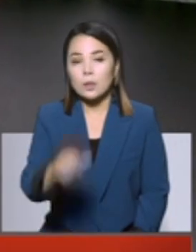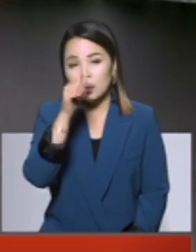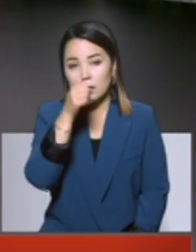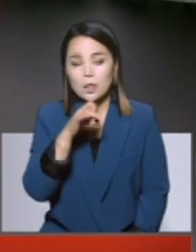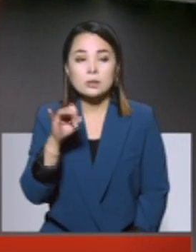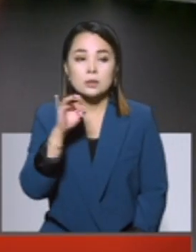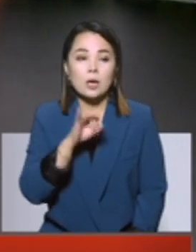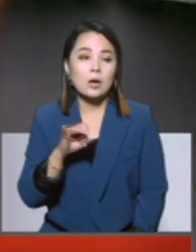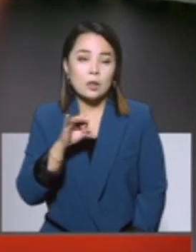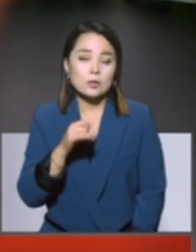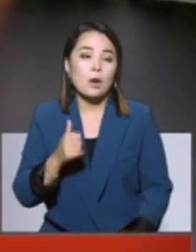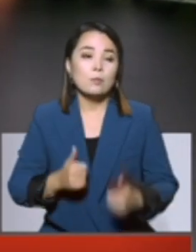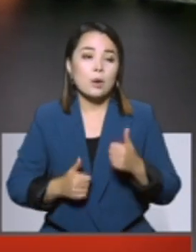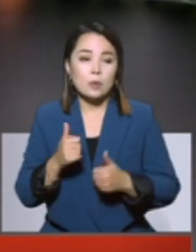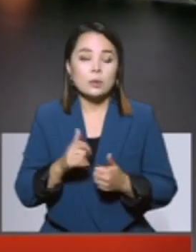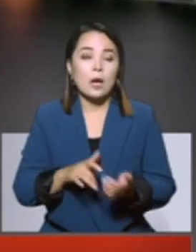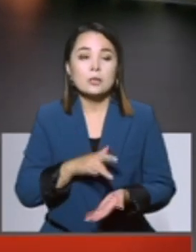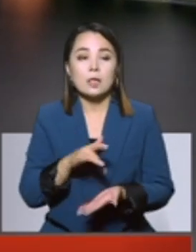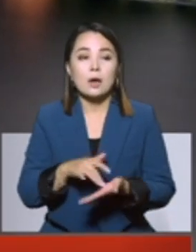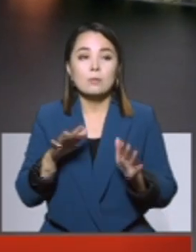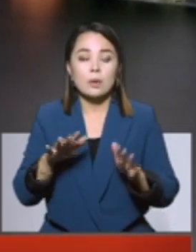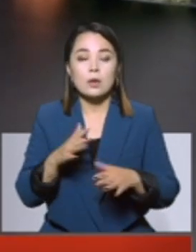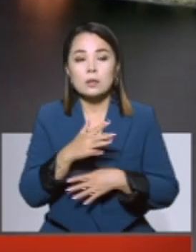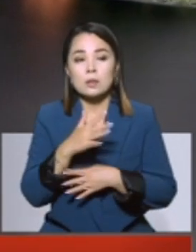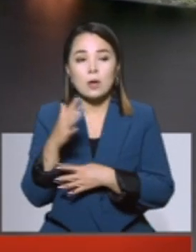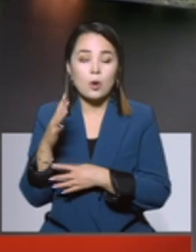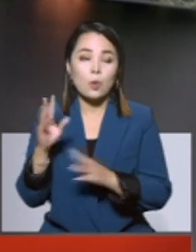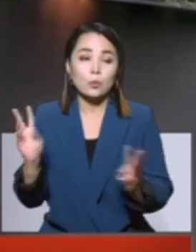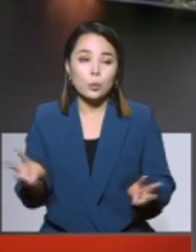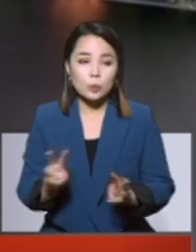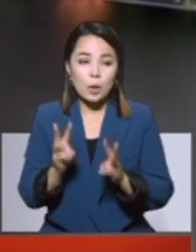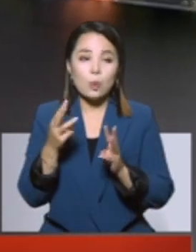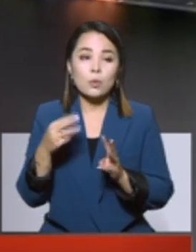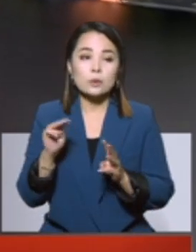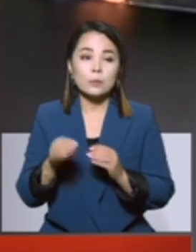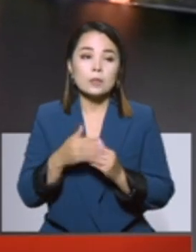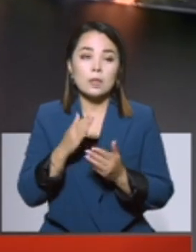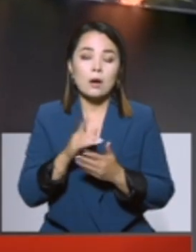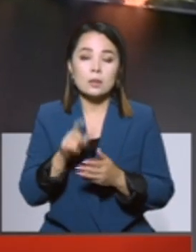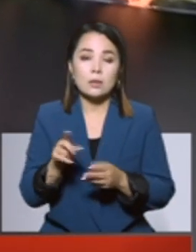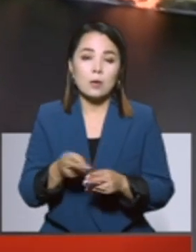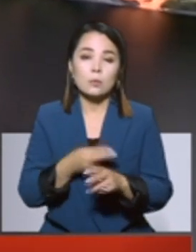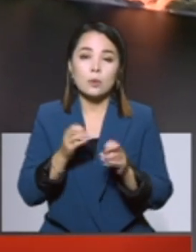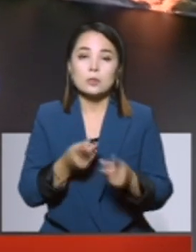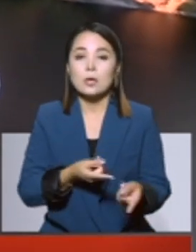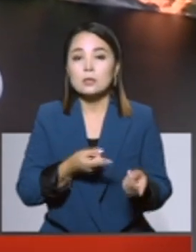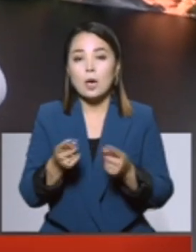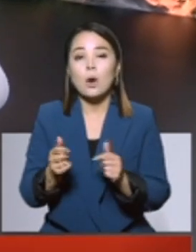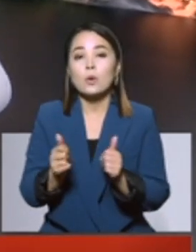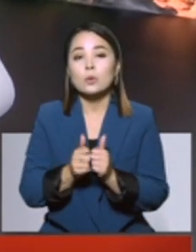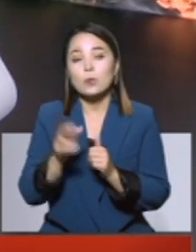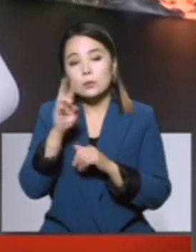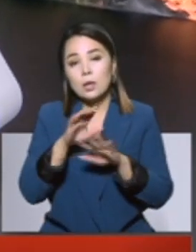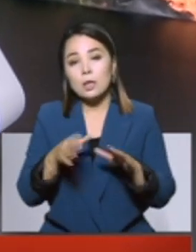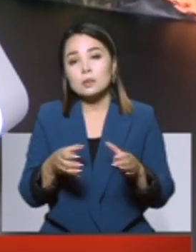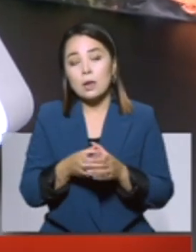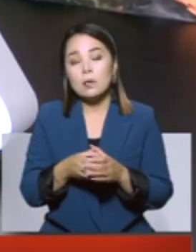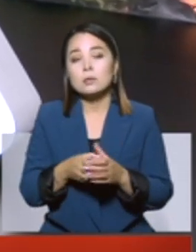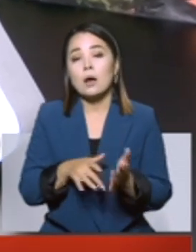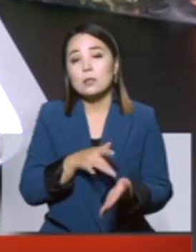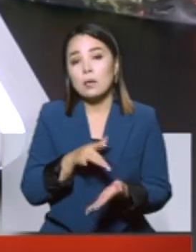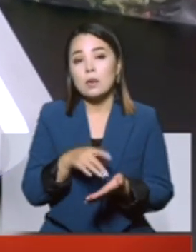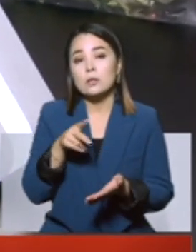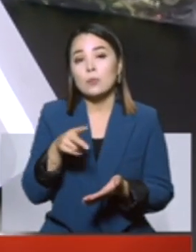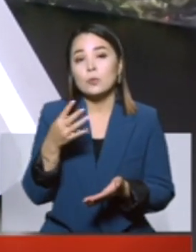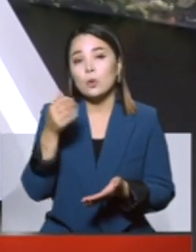Грекияның тарихи Марафон қаласында алапат орман өртіне байланысты 30 мың тұрғын эвакуацияланды. Олар көршілес қалаға көшіріліп 2004